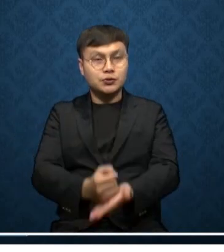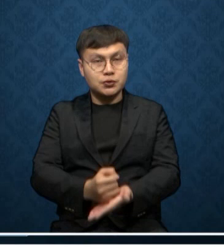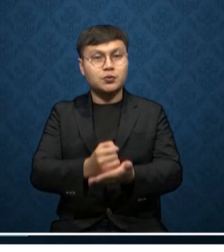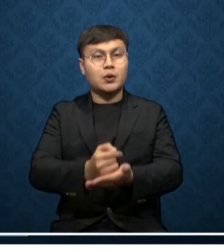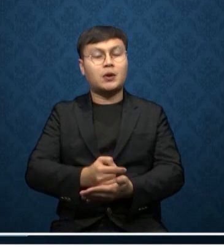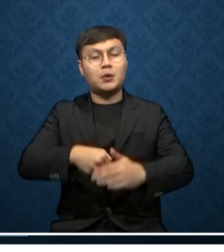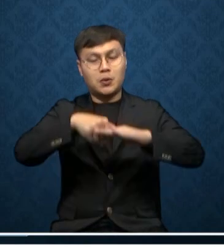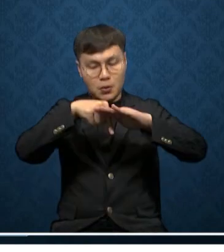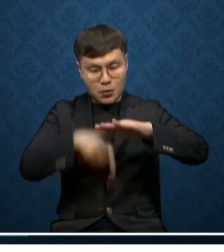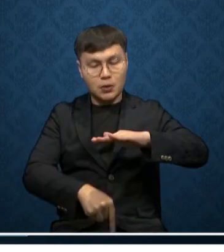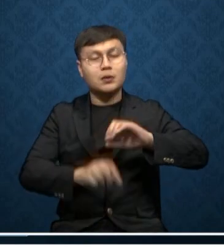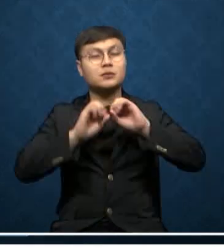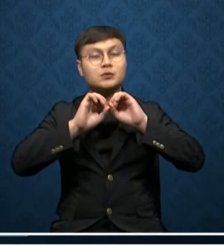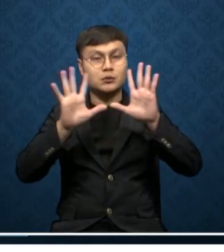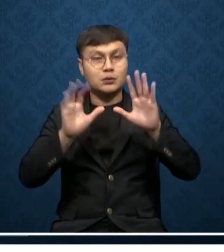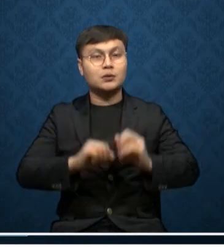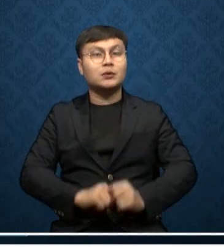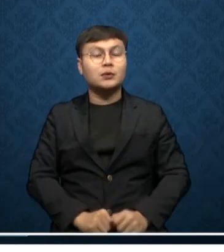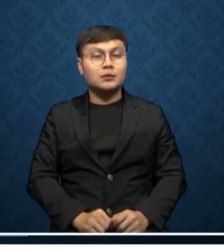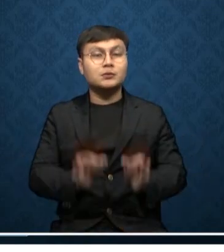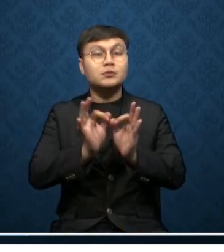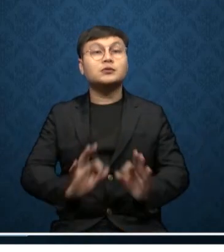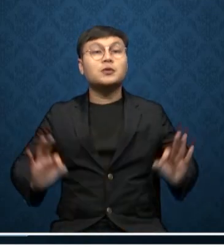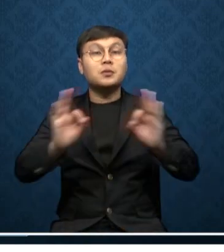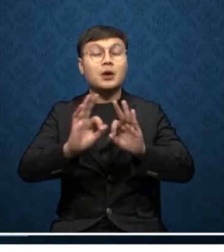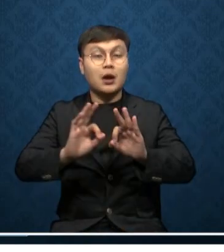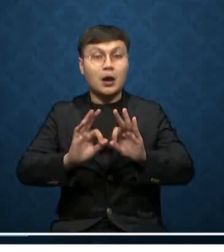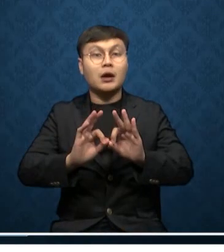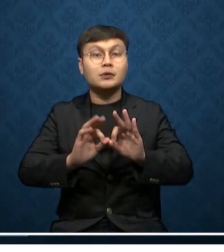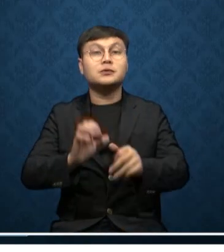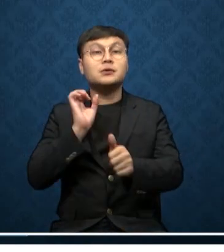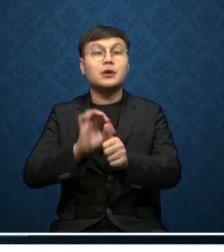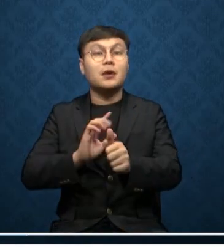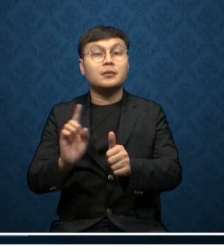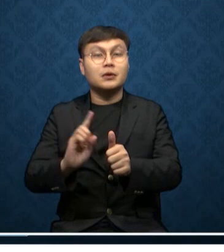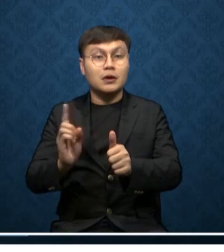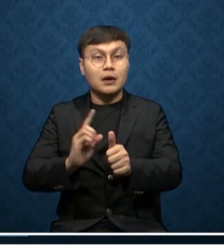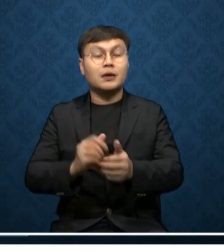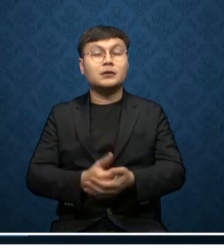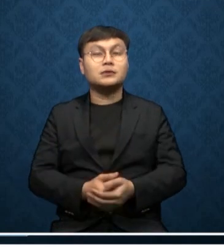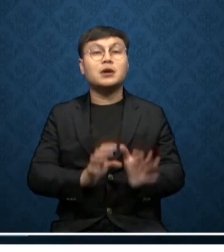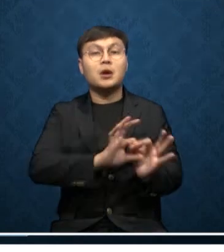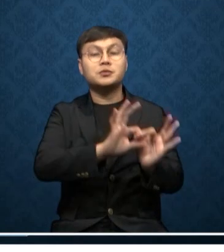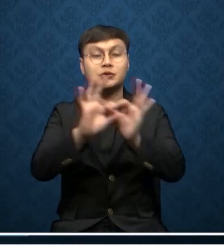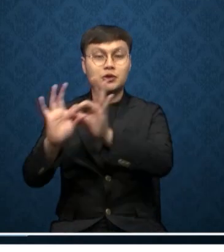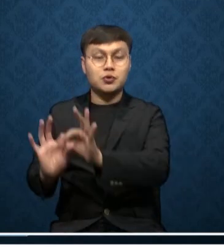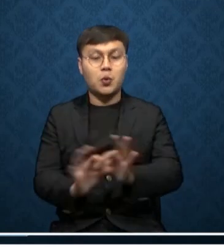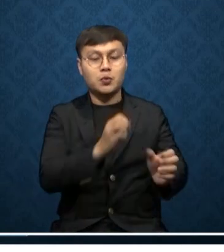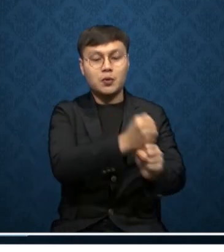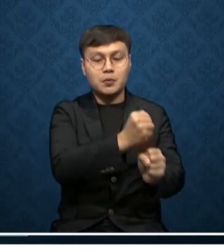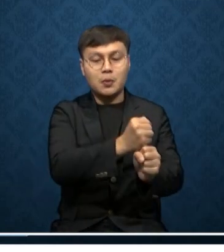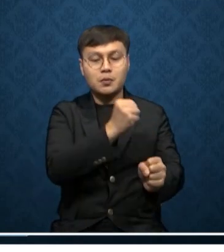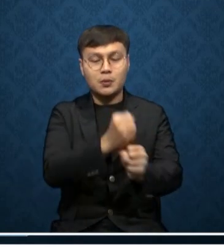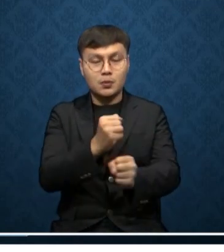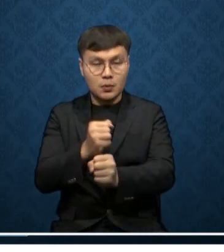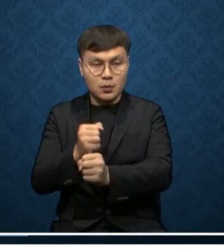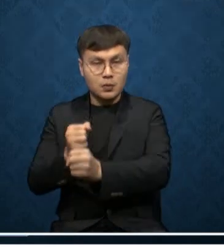จงไปอย่างเป้าหมายที่ชัดเจนจริงๆนะครับสำคัญที่สุดแล้วขออนุญาตเสนอวอีกครั้งหนึคือการบูรณาการในการทำงานร่วมกันของหน่วยงาน